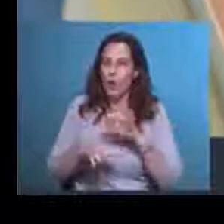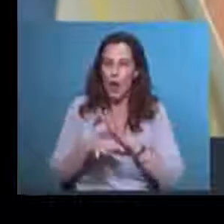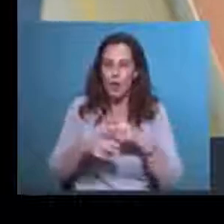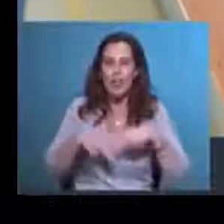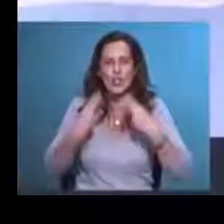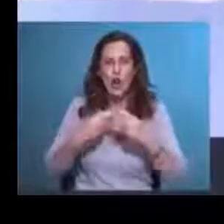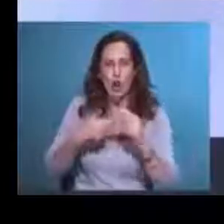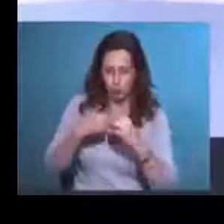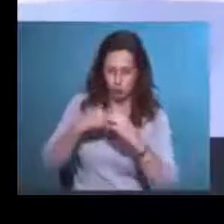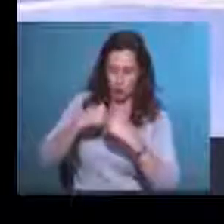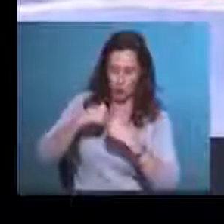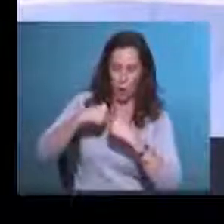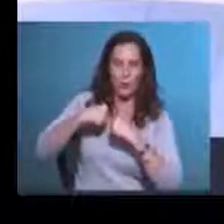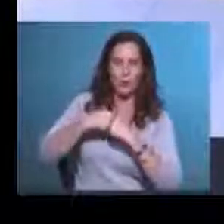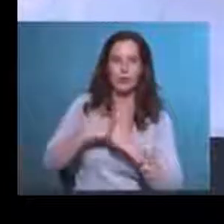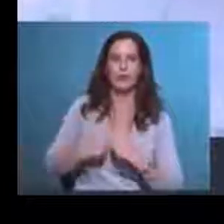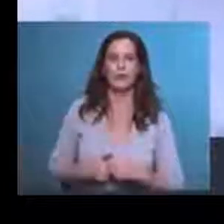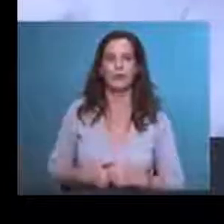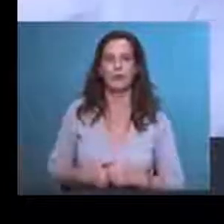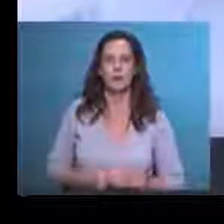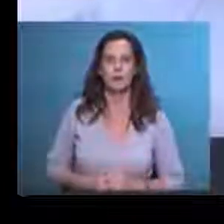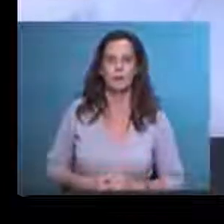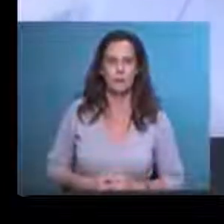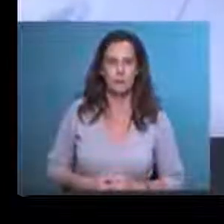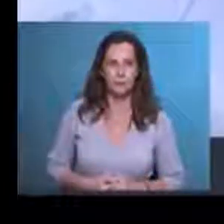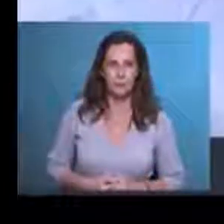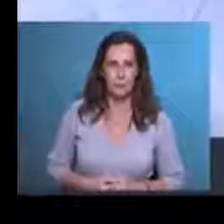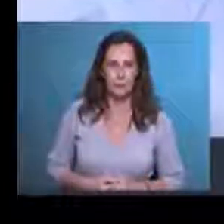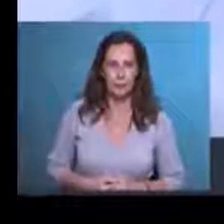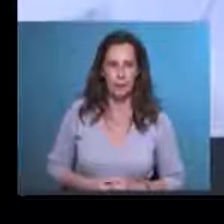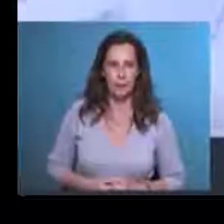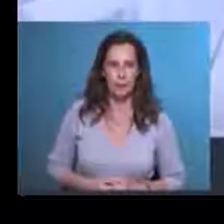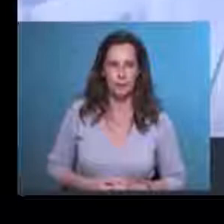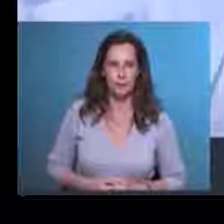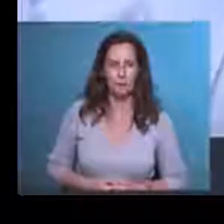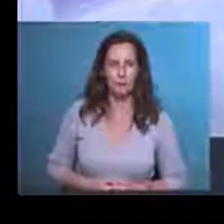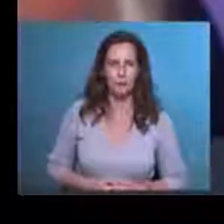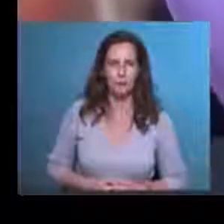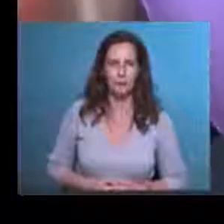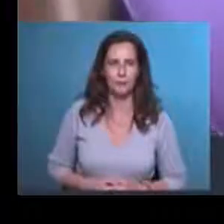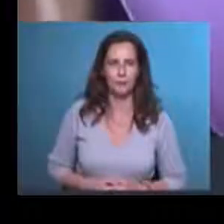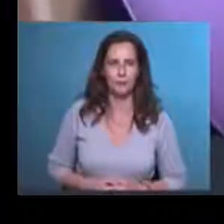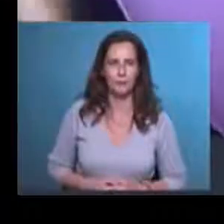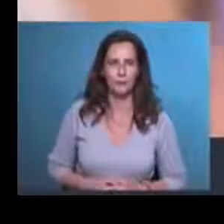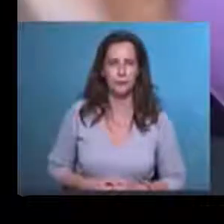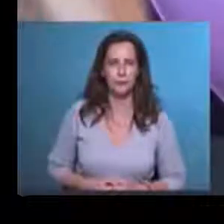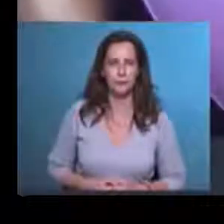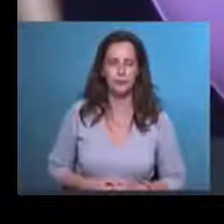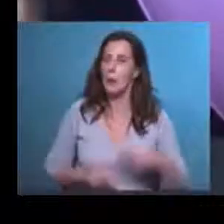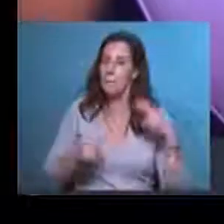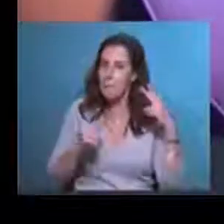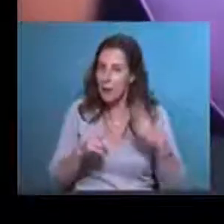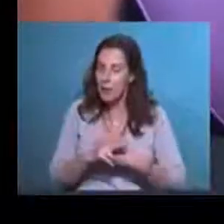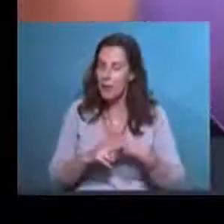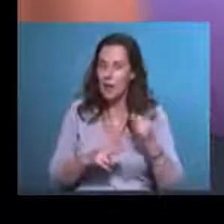לשחזורו. תתקדם. שים אותו בניחותא בפנים. עכשיו השתל לבל, אנחנו נתחיל עוד תקיפה קטנה. בדרך כלל, מי